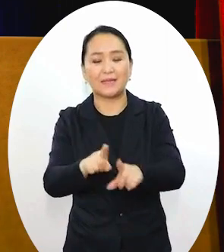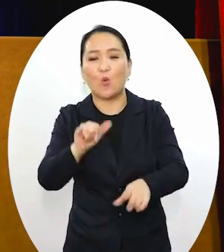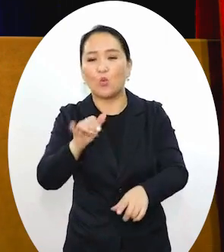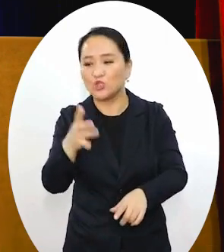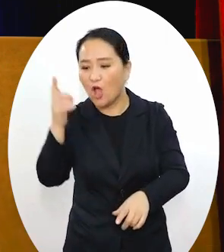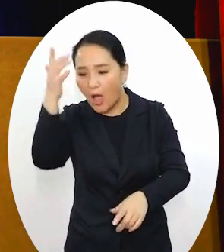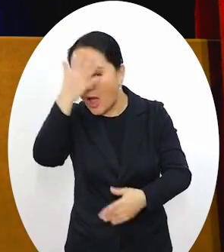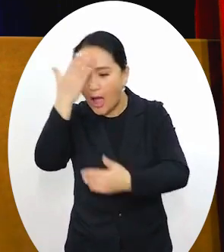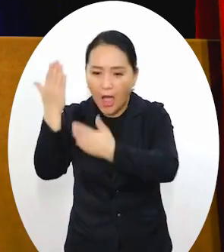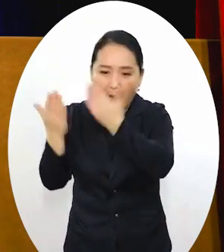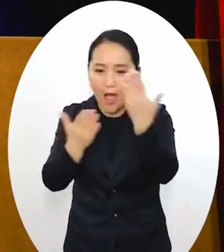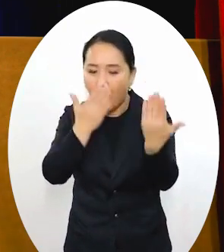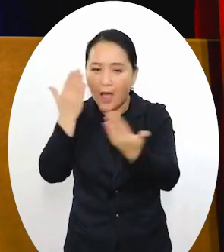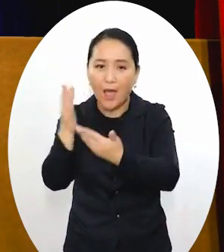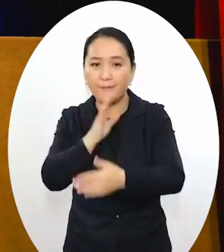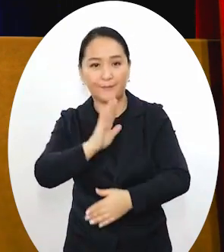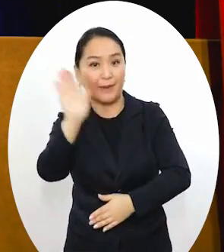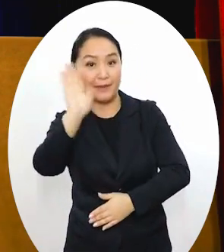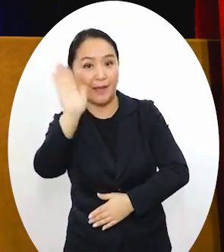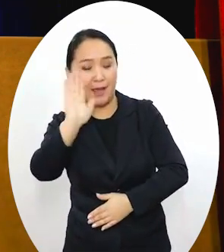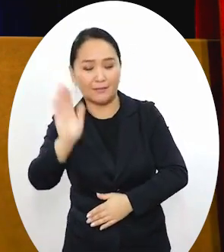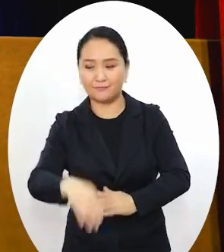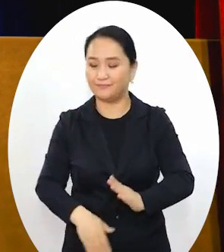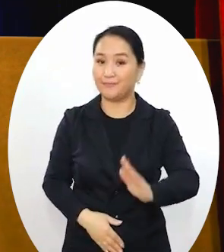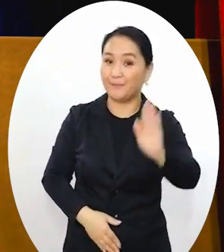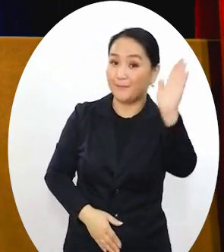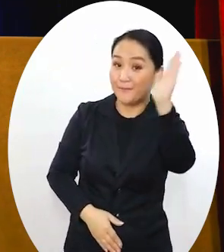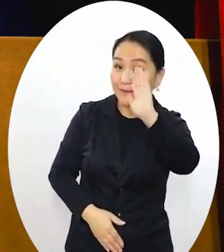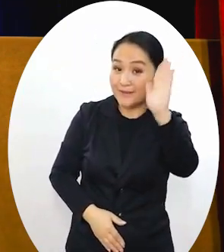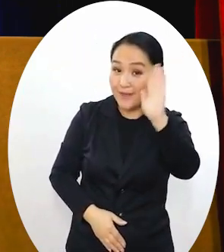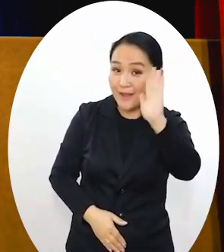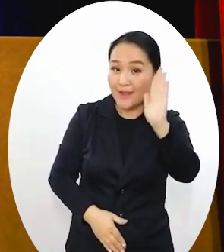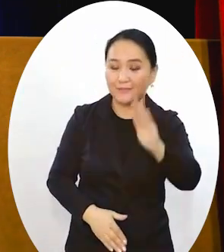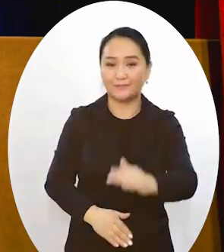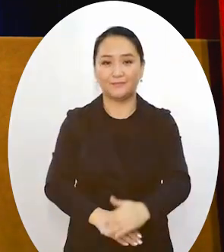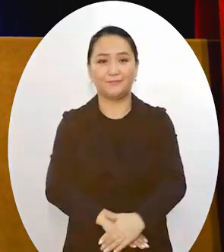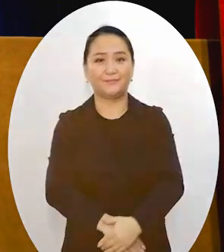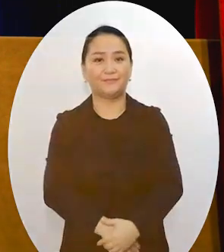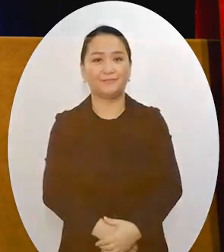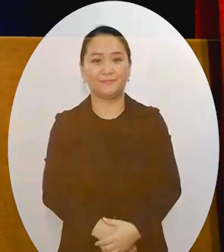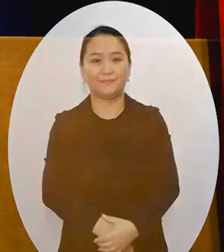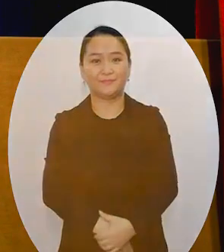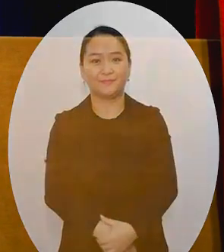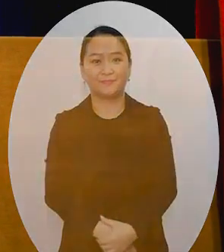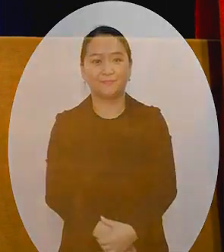усаа явж олж авъя да. За, баяртай. Баяртай, мацалаа минь. Баяртай.